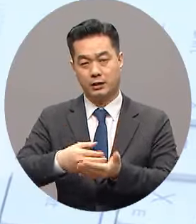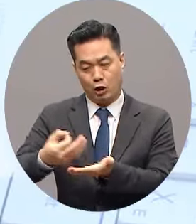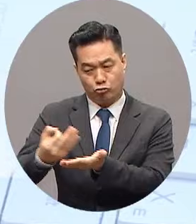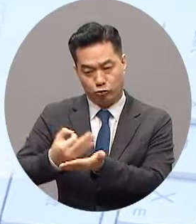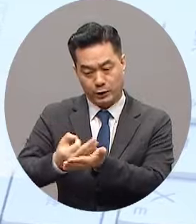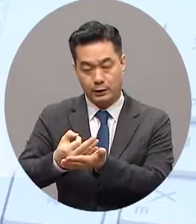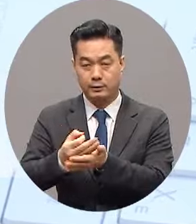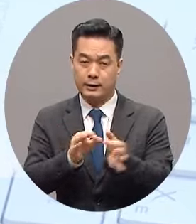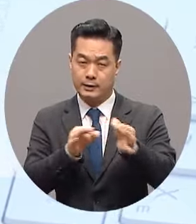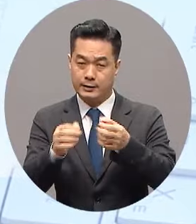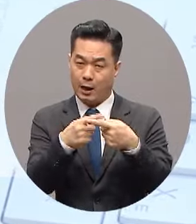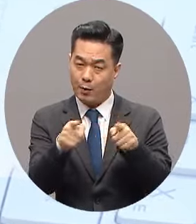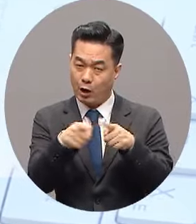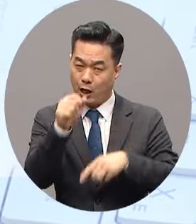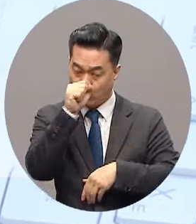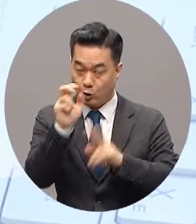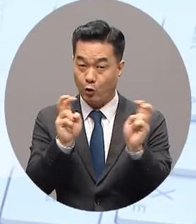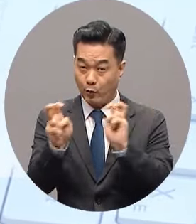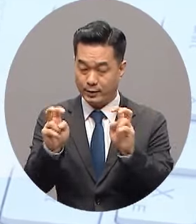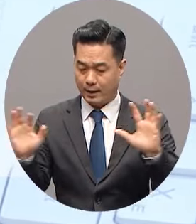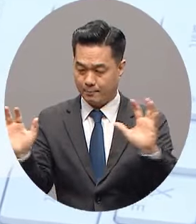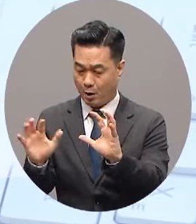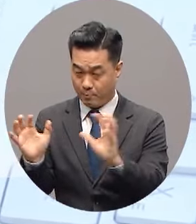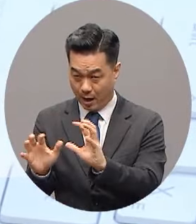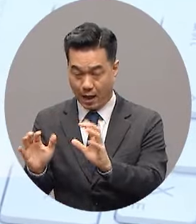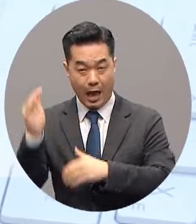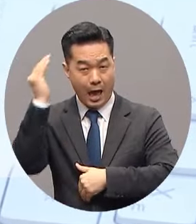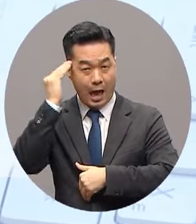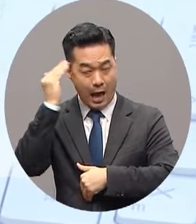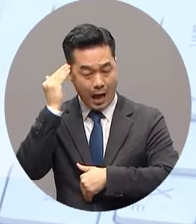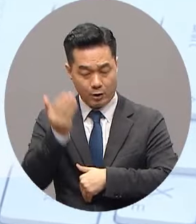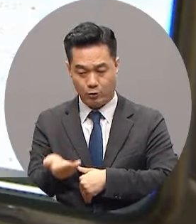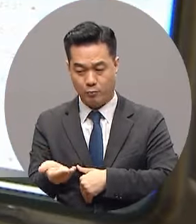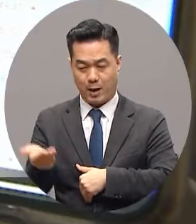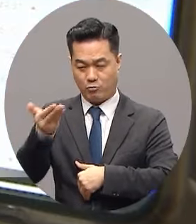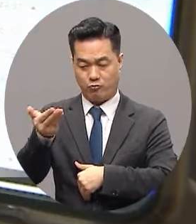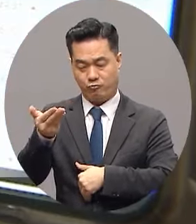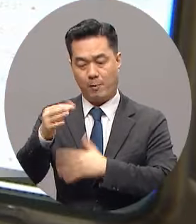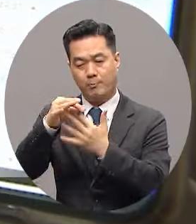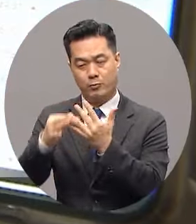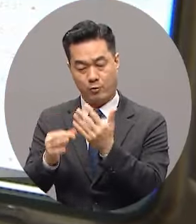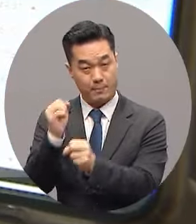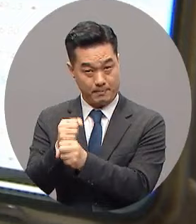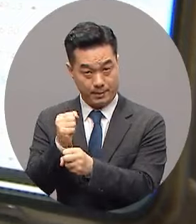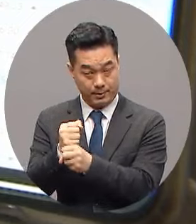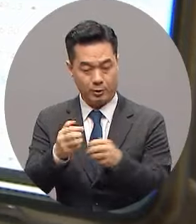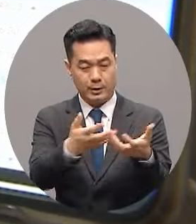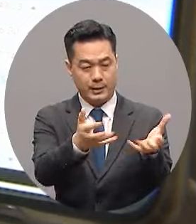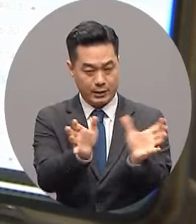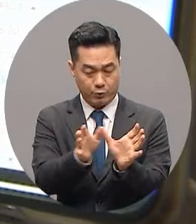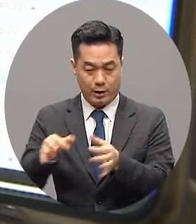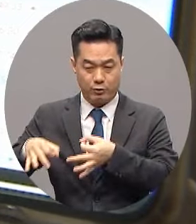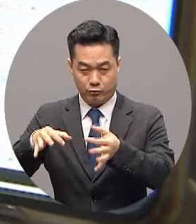시장 평가가 우수한 기업들로 구성된 코리아 밸류업 지수를 개발해 기관이나 외국인